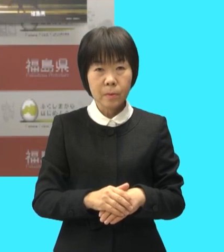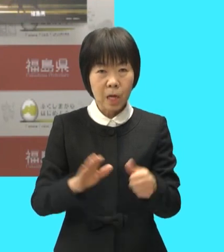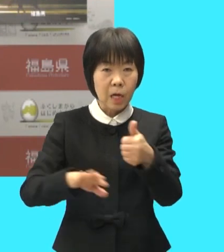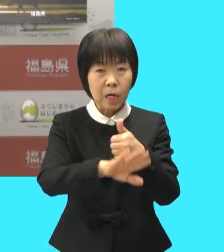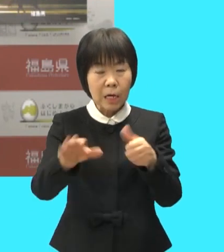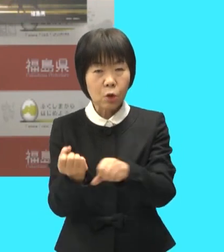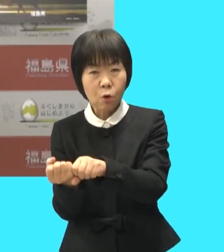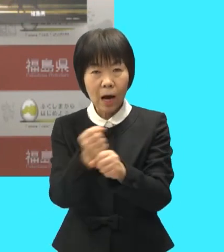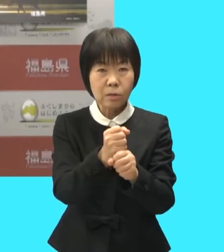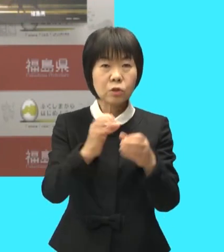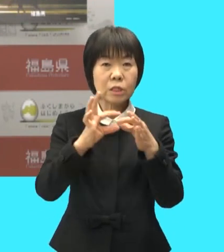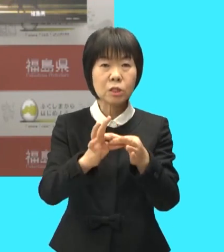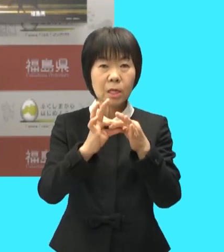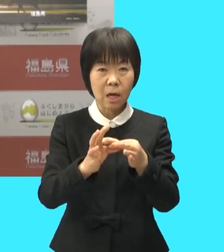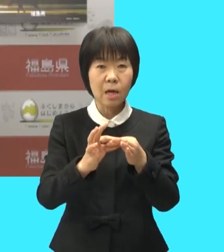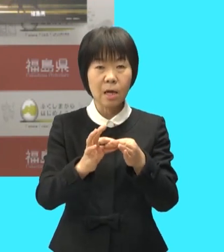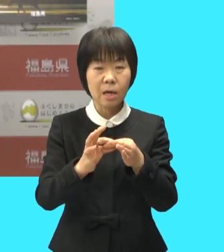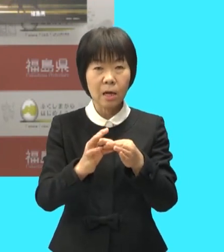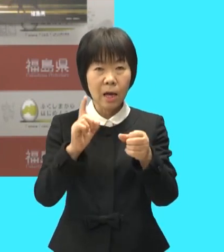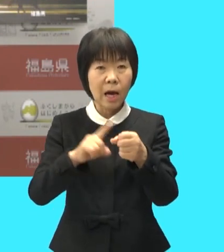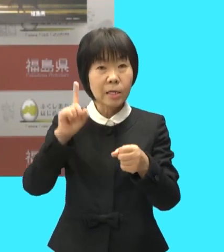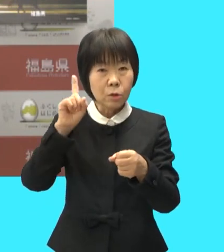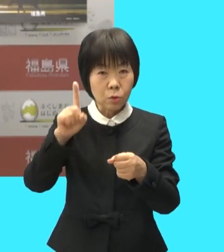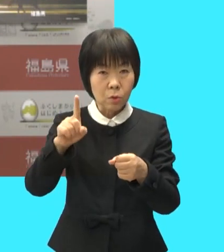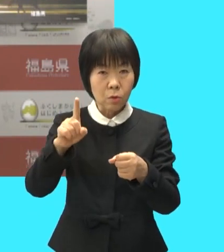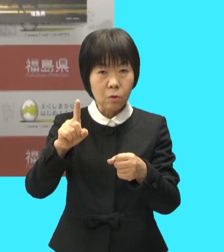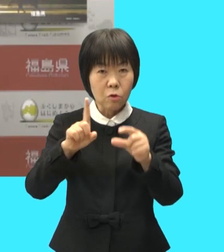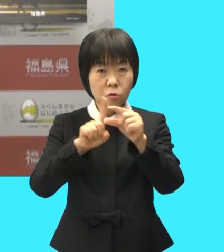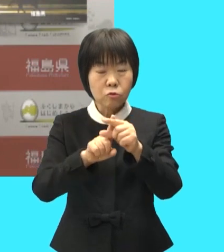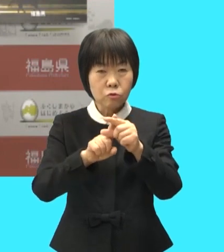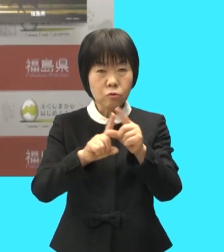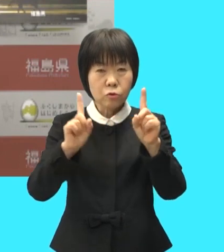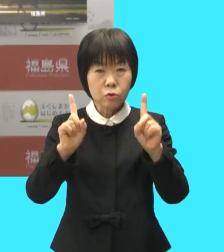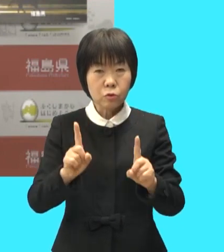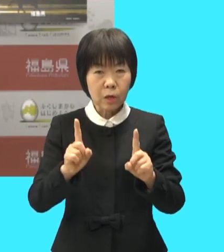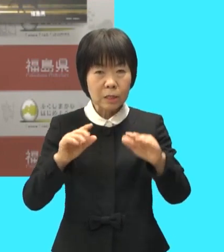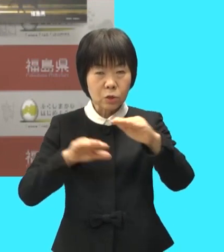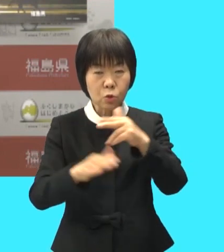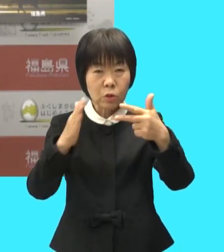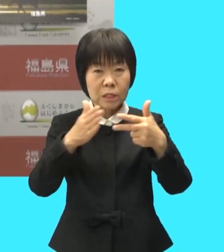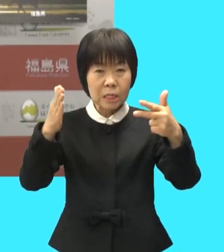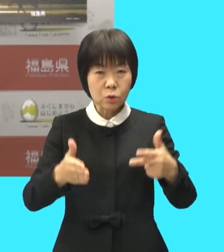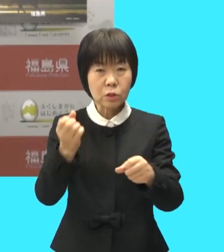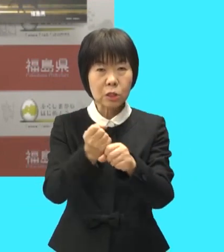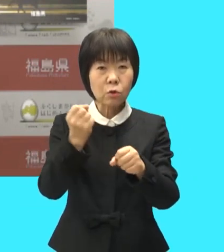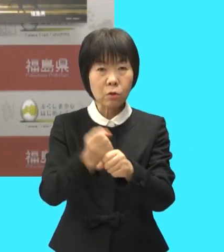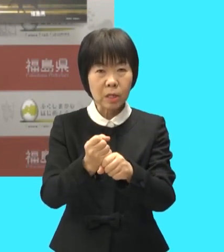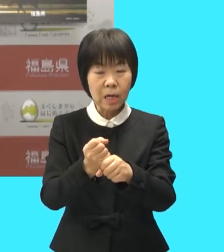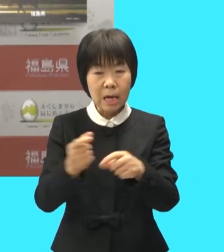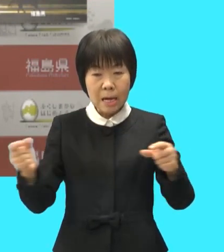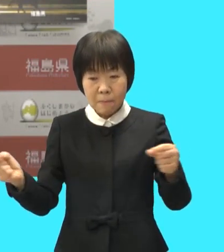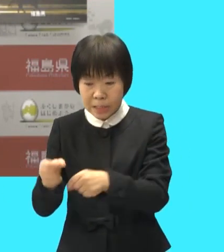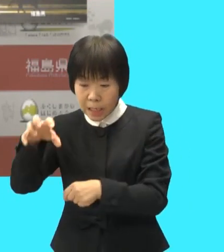環境回復につきましては、来年度の中間貯蔵施設事業において、身近な場所